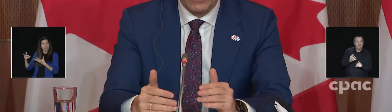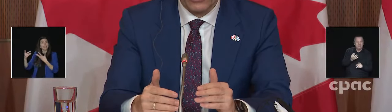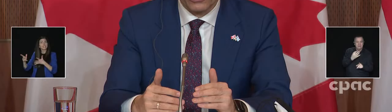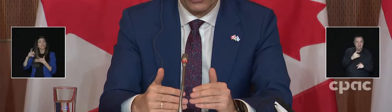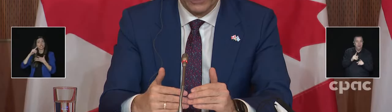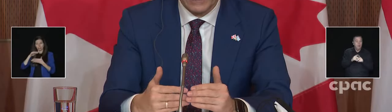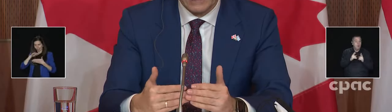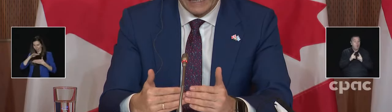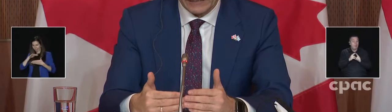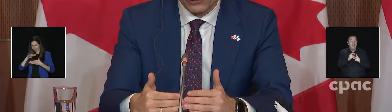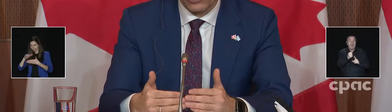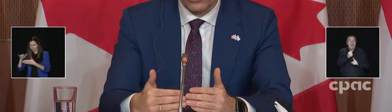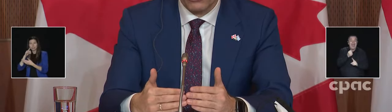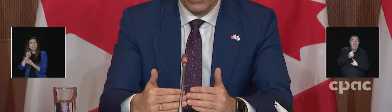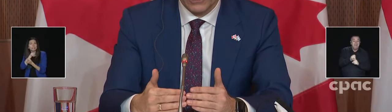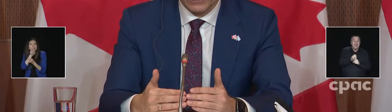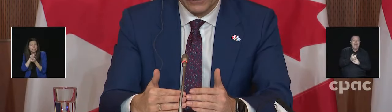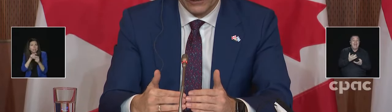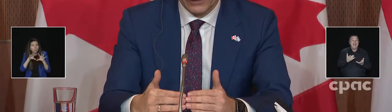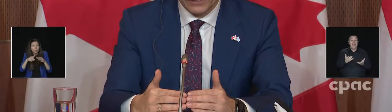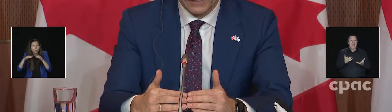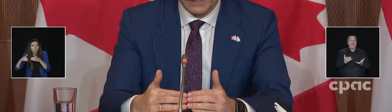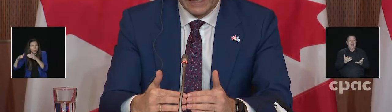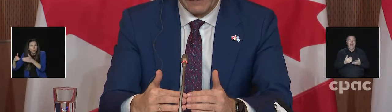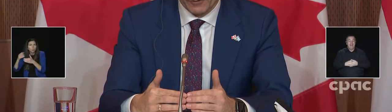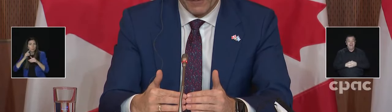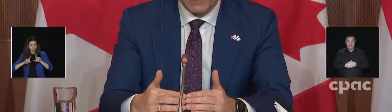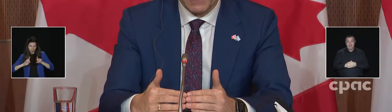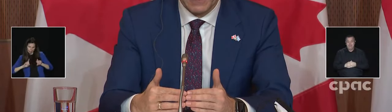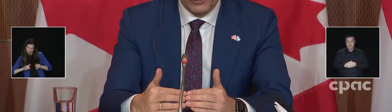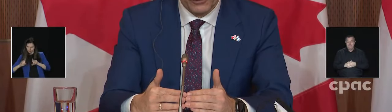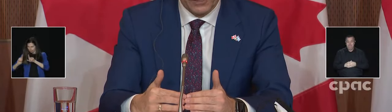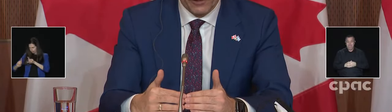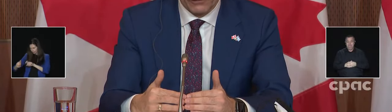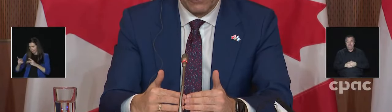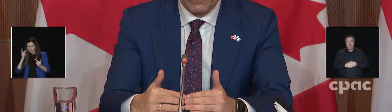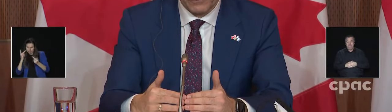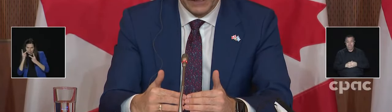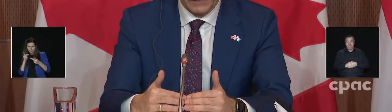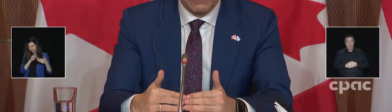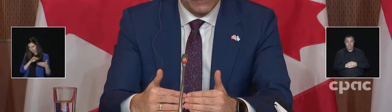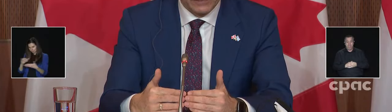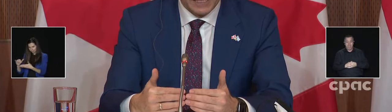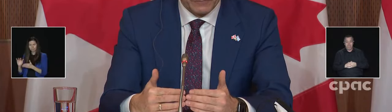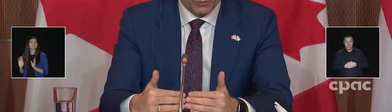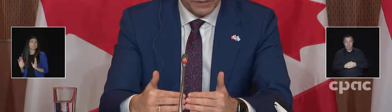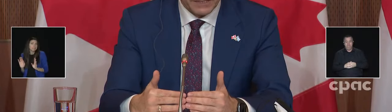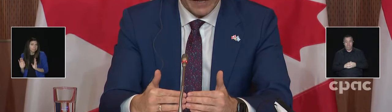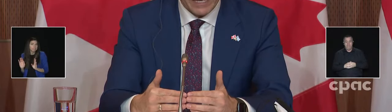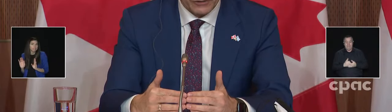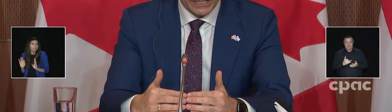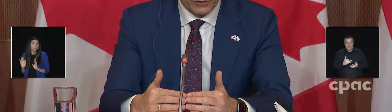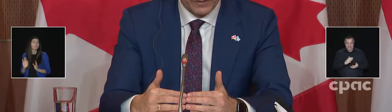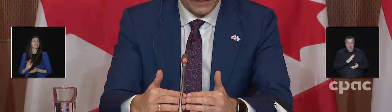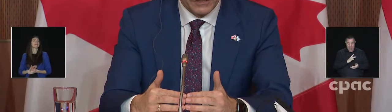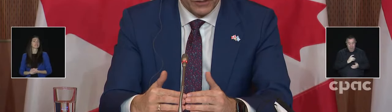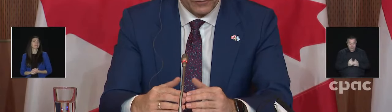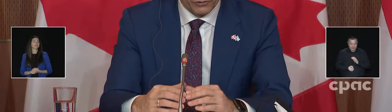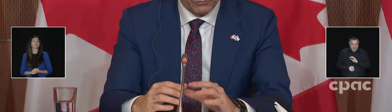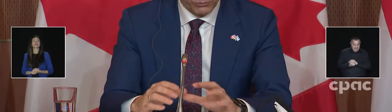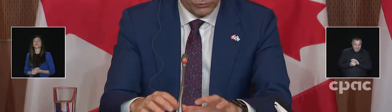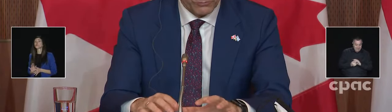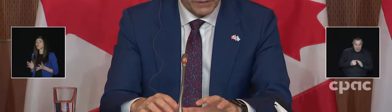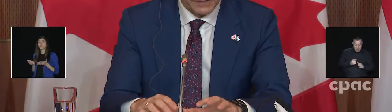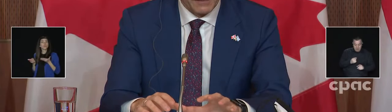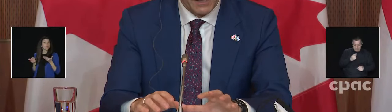les impacts là, sur la réduction de la probabilité d'avoir des symptômes sévères de la COVID-19.